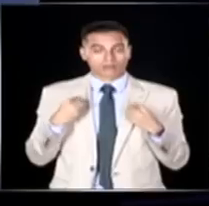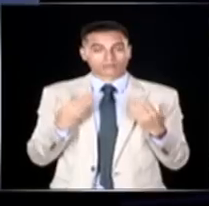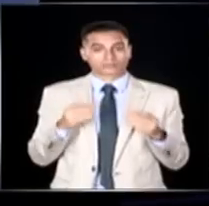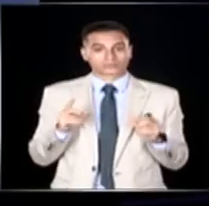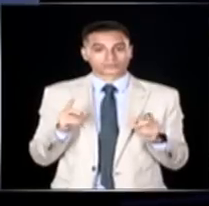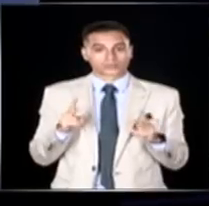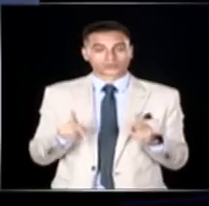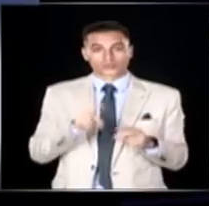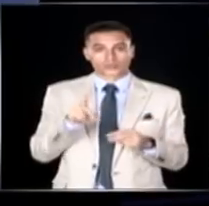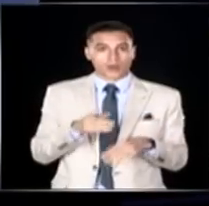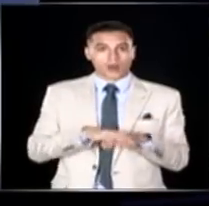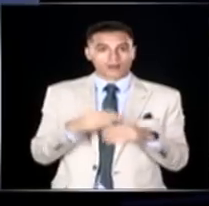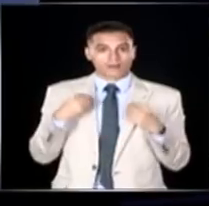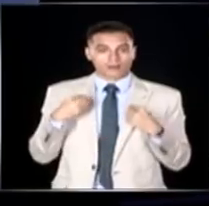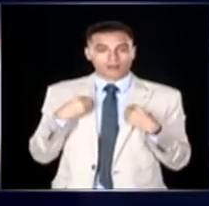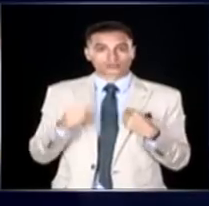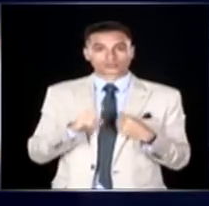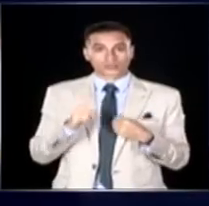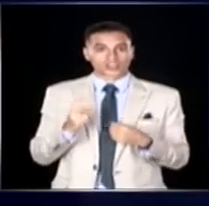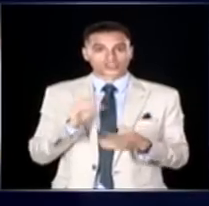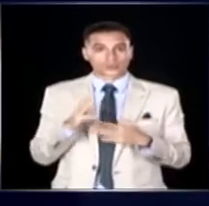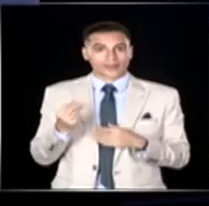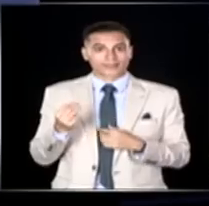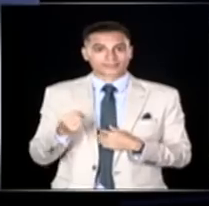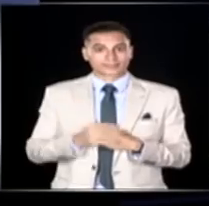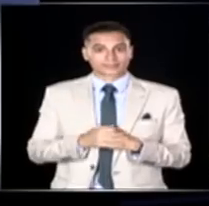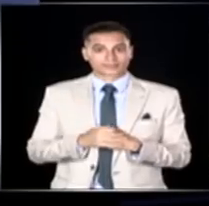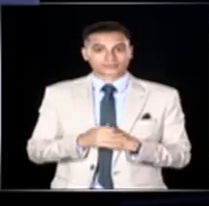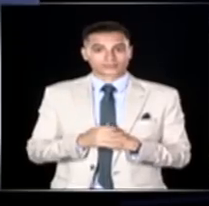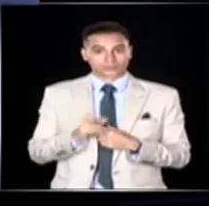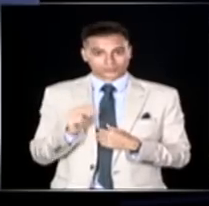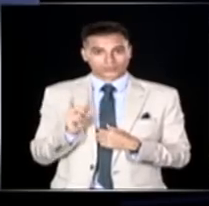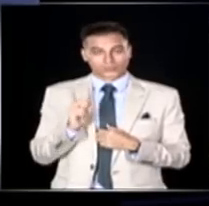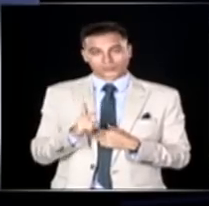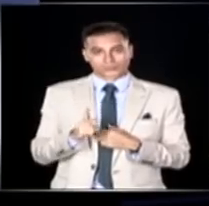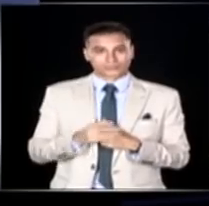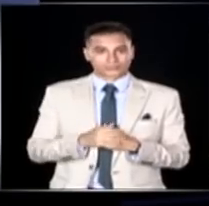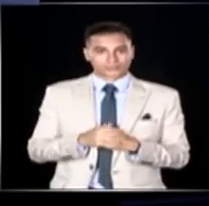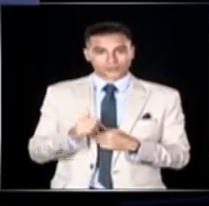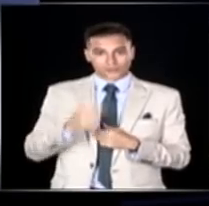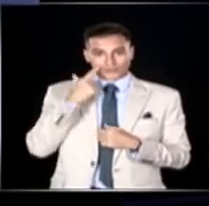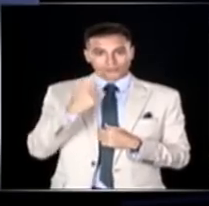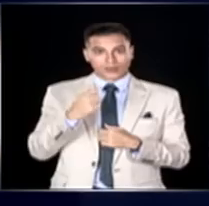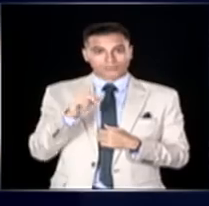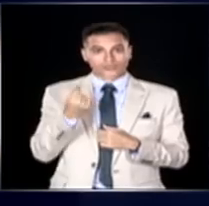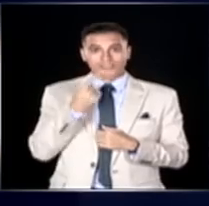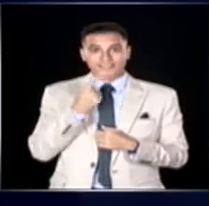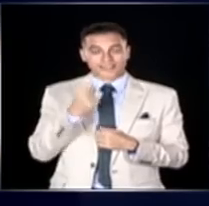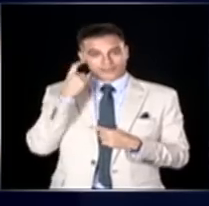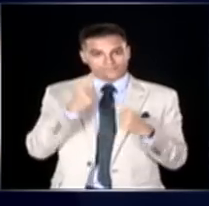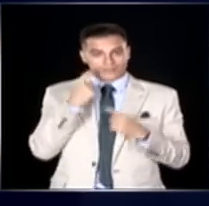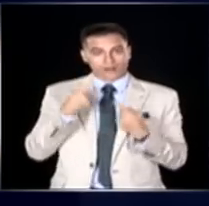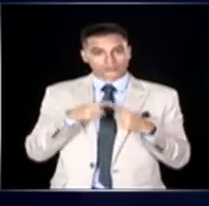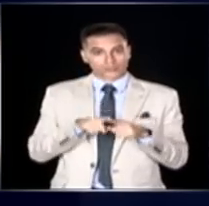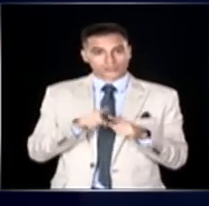رياضة، سؤال في الرياضة، يا ترى السؤال بعشرين نقطة ولا بتلاتين نقطة؟ عشرين نقطة. عندكم 15 ثانية،